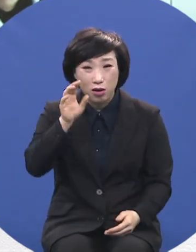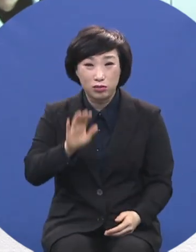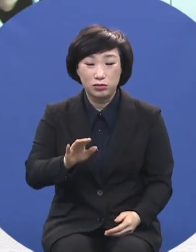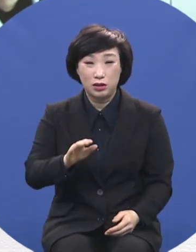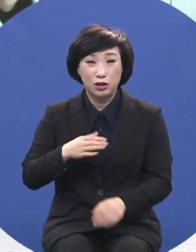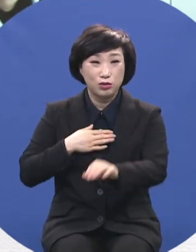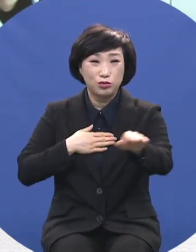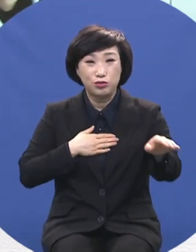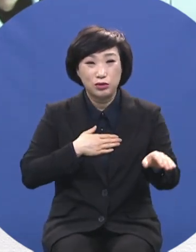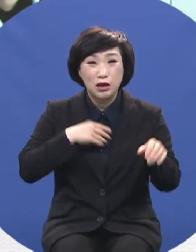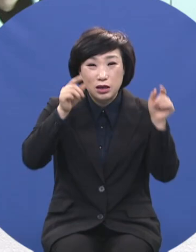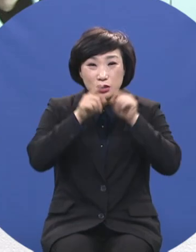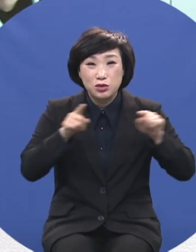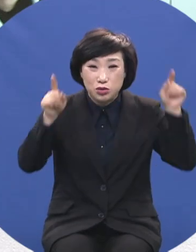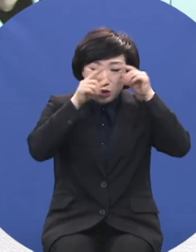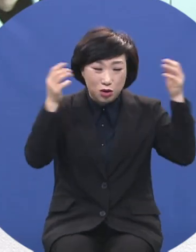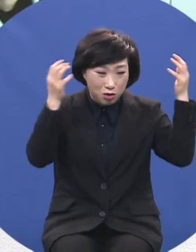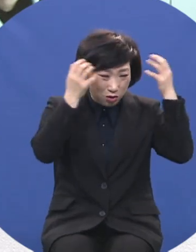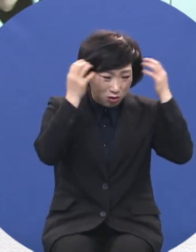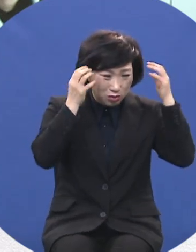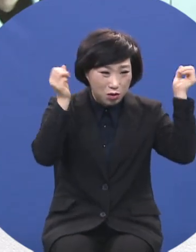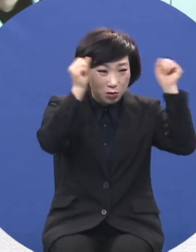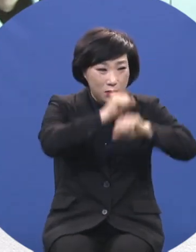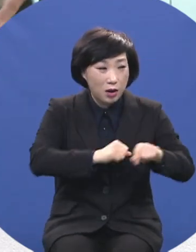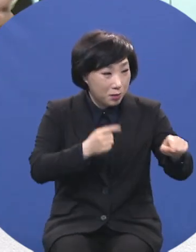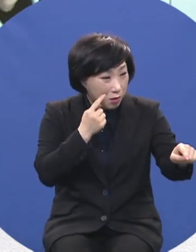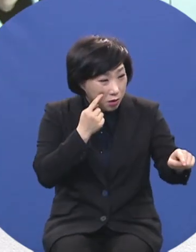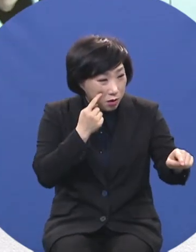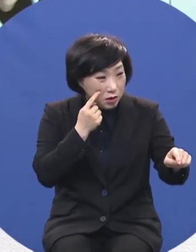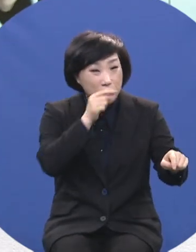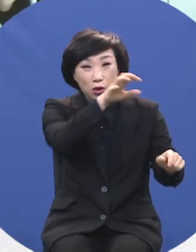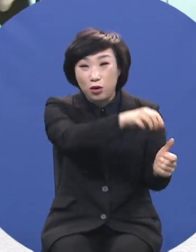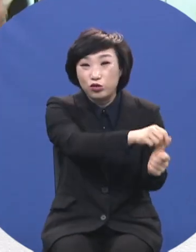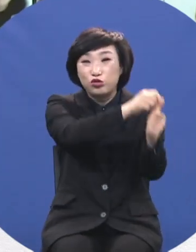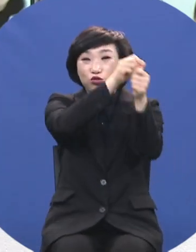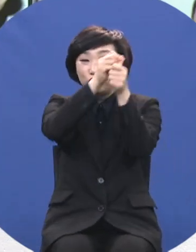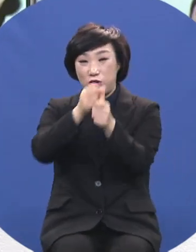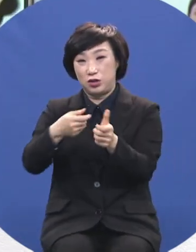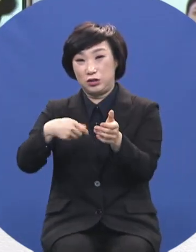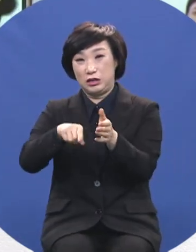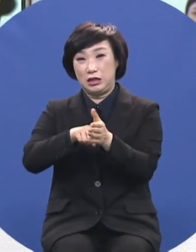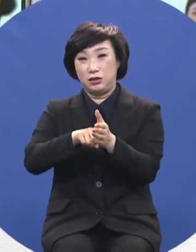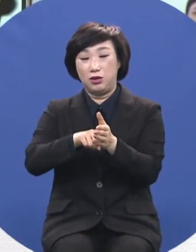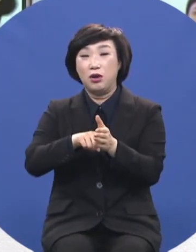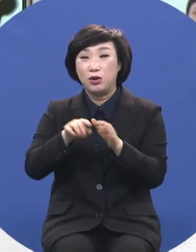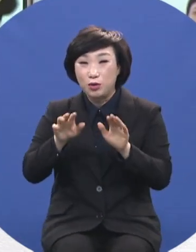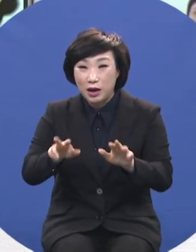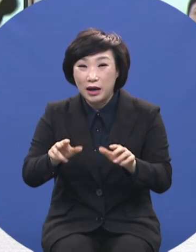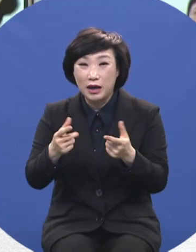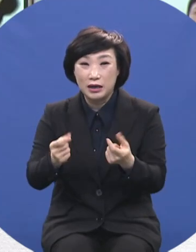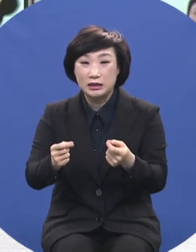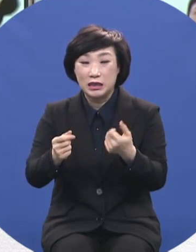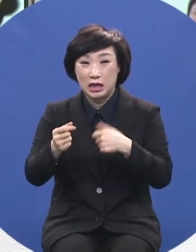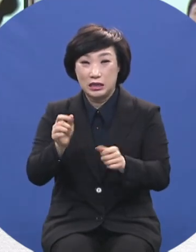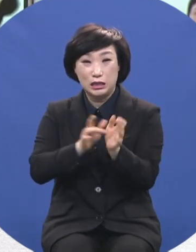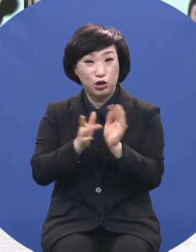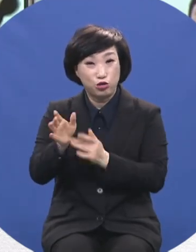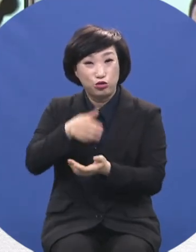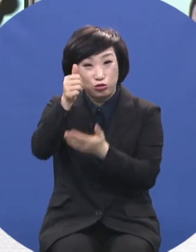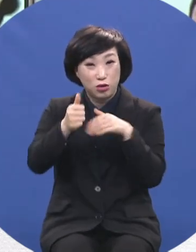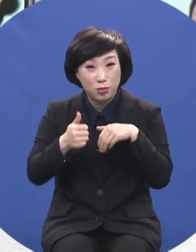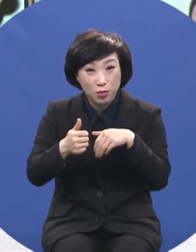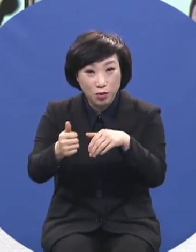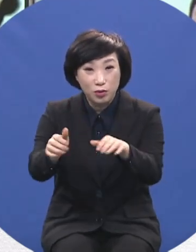지옥에서 고통 멸망하는 걸 바라보고 멸망해서 건져내기 위해서 이렇게 아들을 보내서